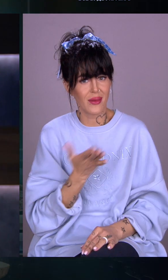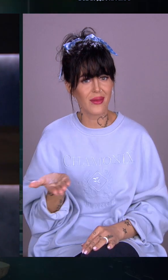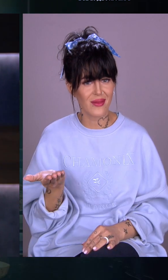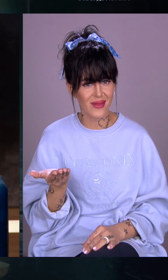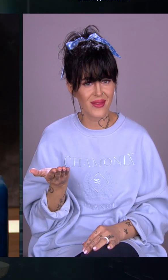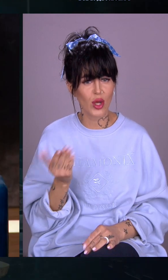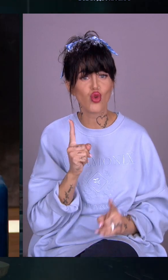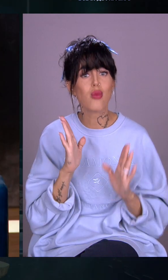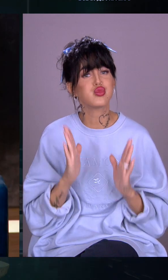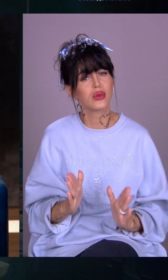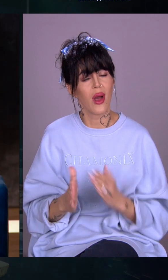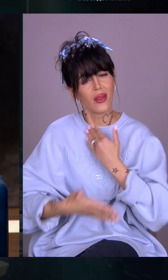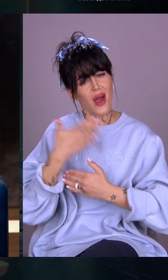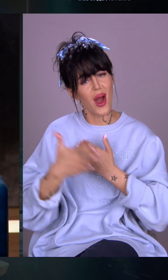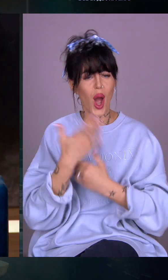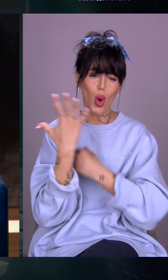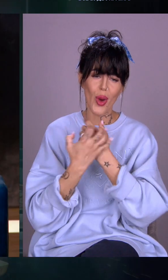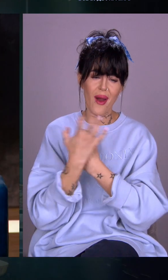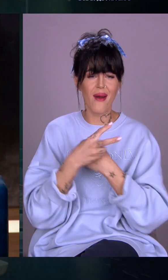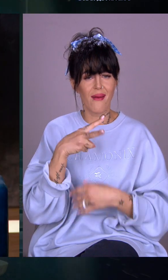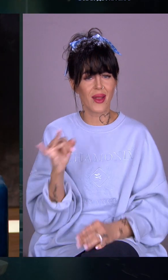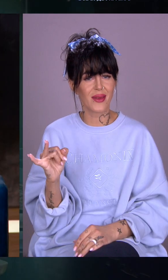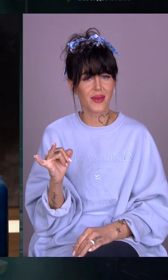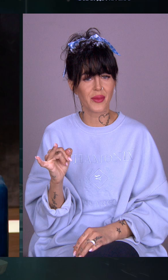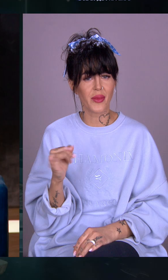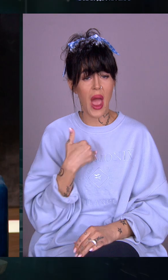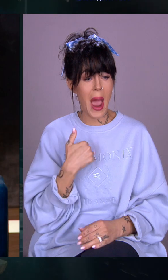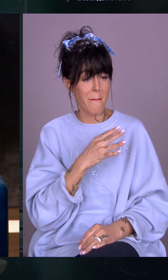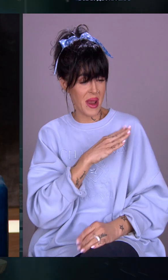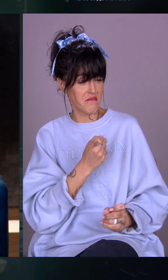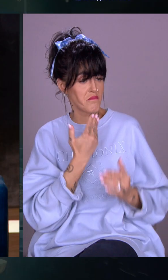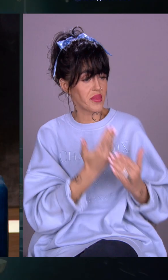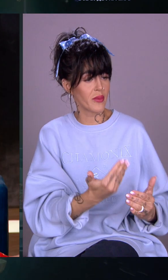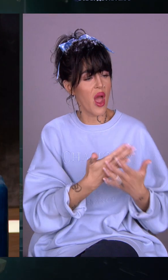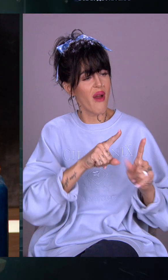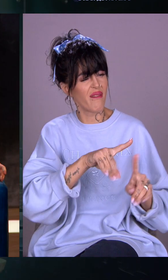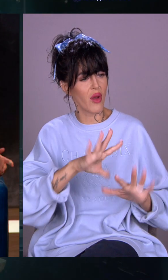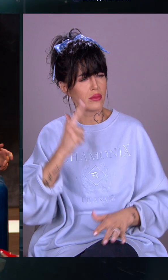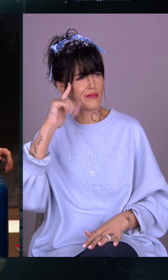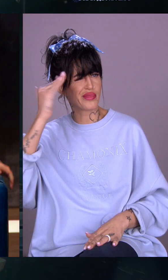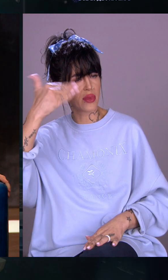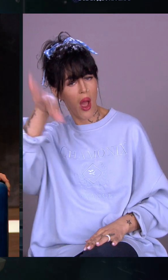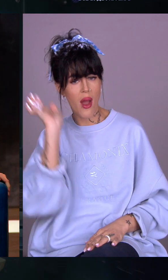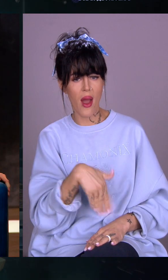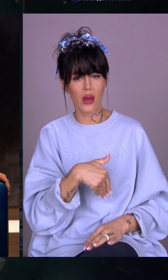Що буде? Що буде? Я кажу, а я запитав, я кажу, а якщо вони зараз, ну, психануть і попливуть? Він каже, чу, так хай